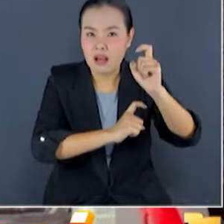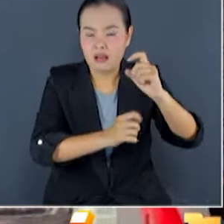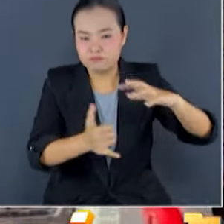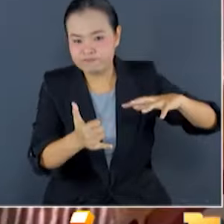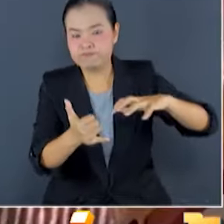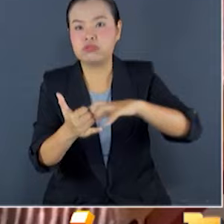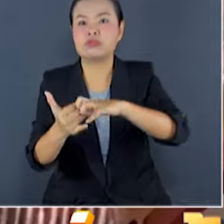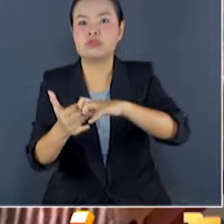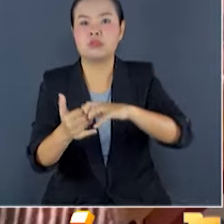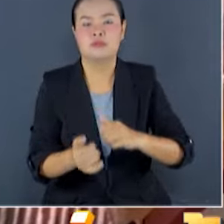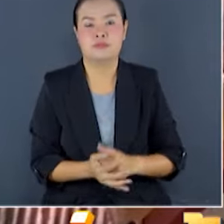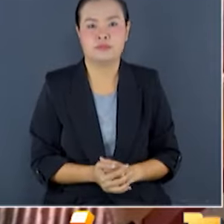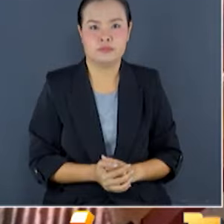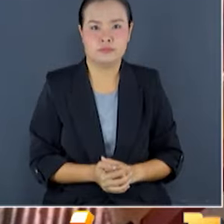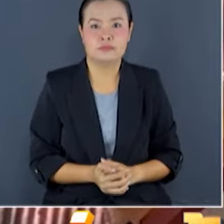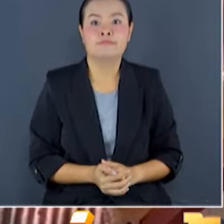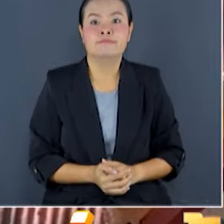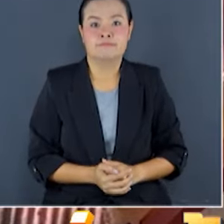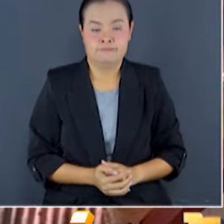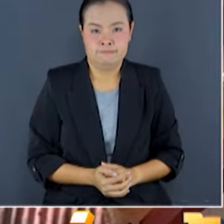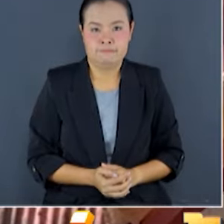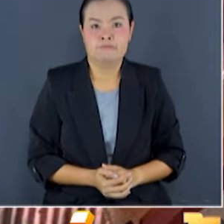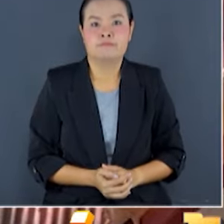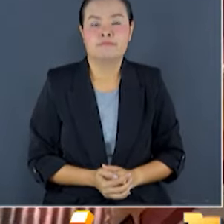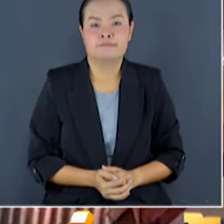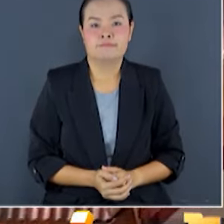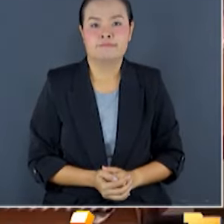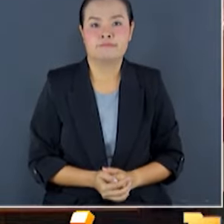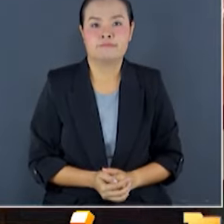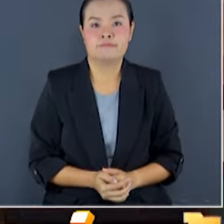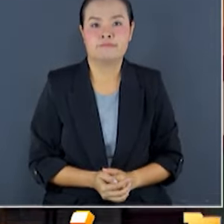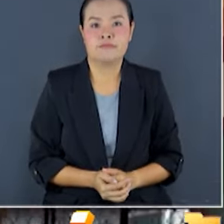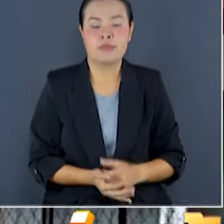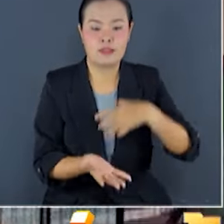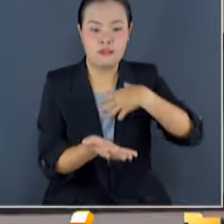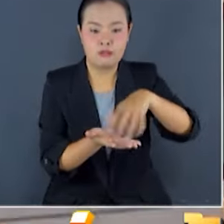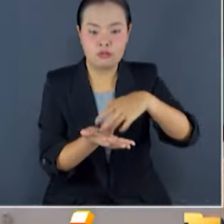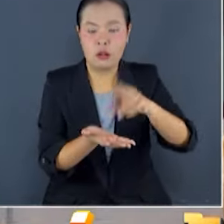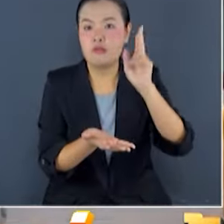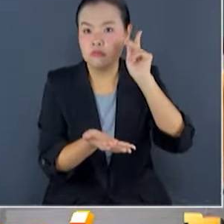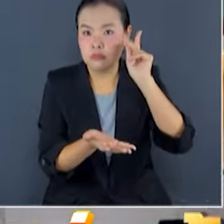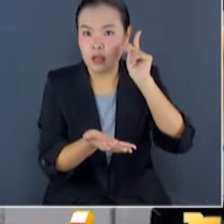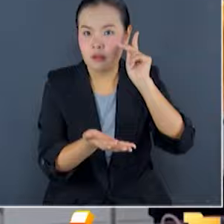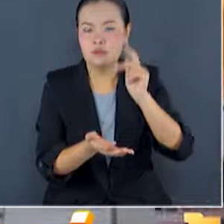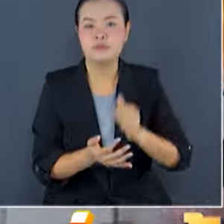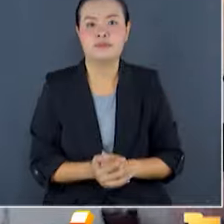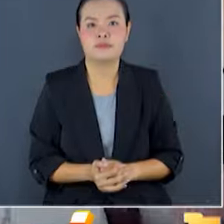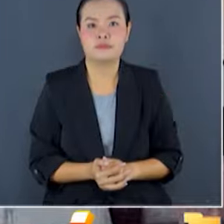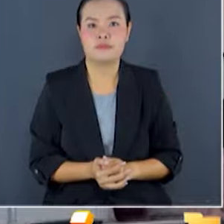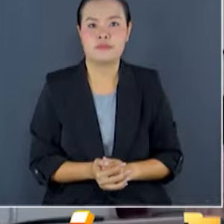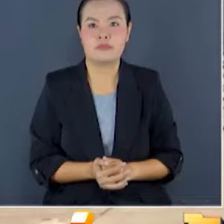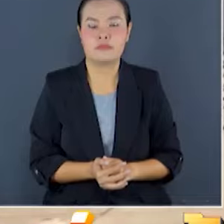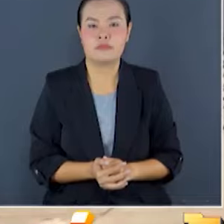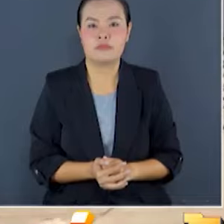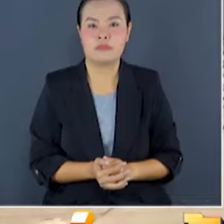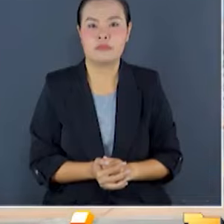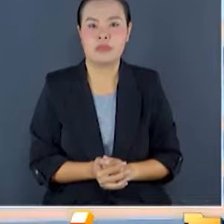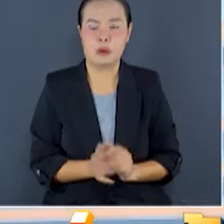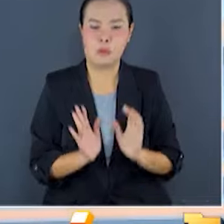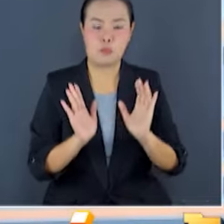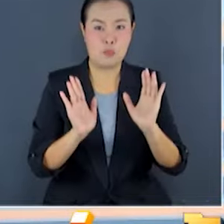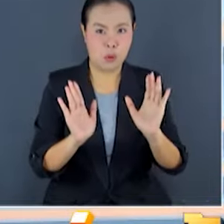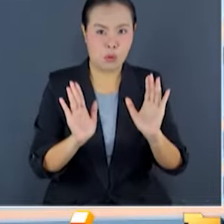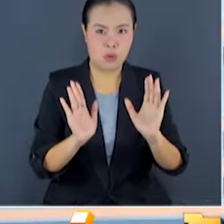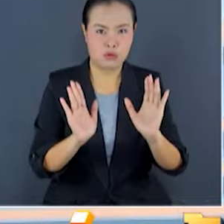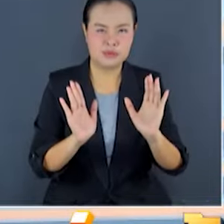ได ้ ทีนี้คุณผู้ชมด้วยความเคารพนะฮะคือเวลาเรานำเสนอข่าวเรานำเสนอข่าวแล้วเล่าเพียงแค่นี้คนก็จะมองว่